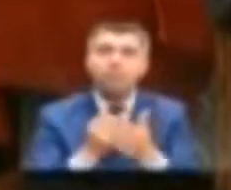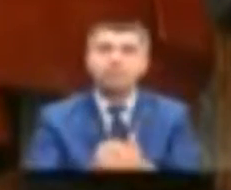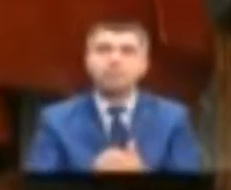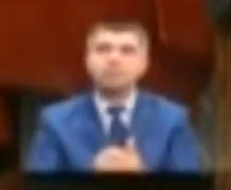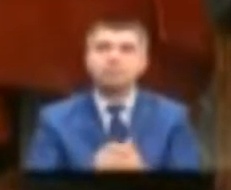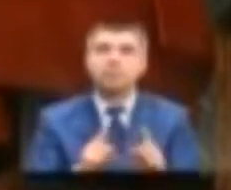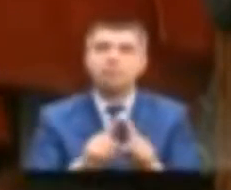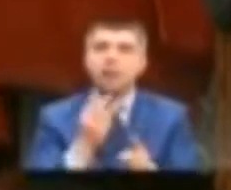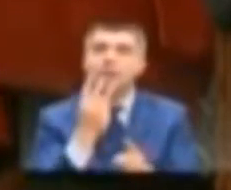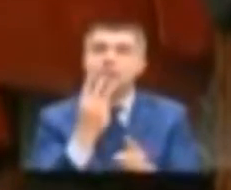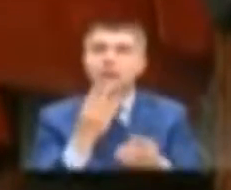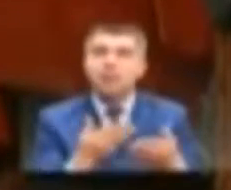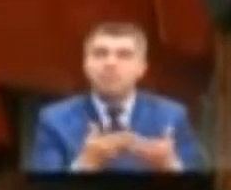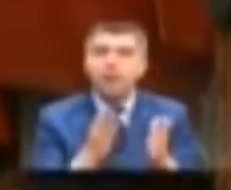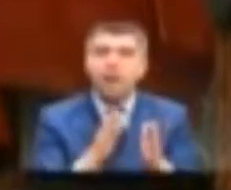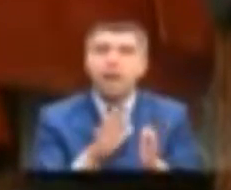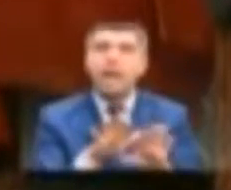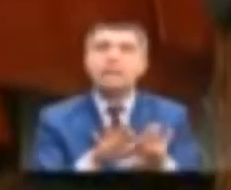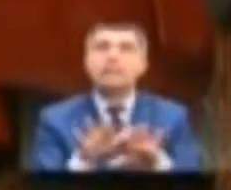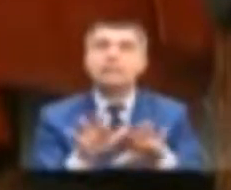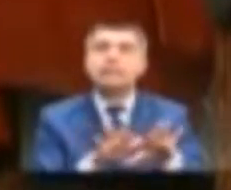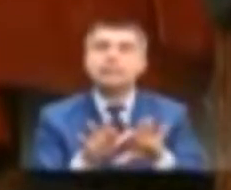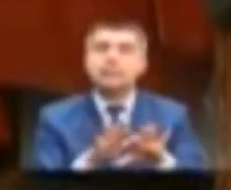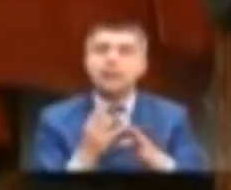ثلاثه ديال المحطات في اكادير